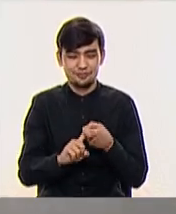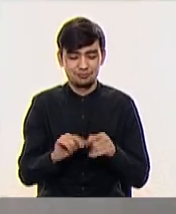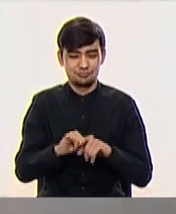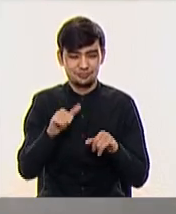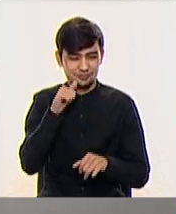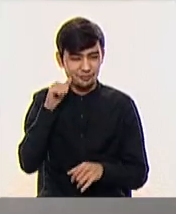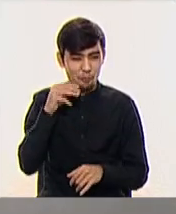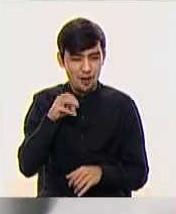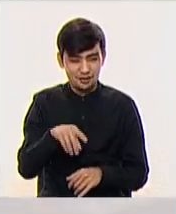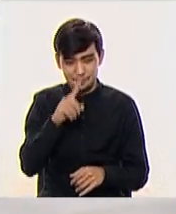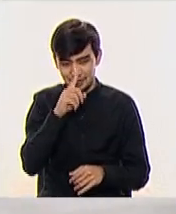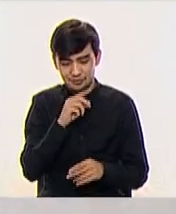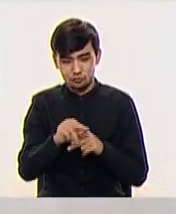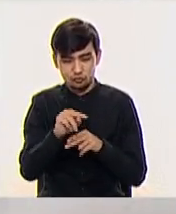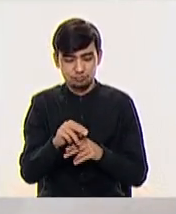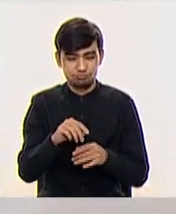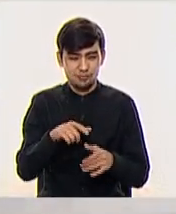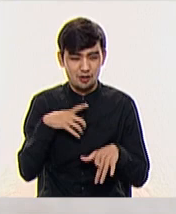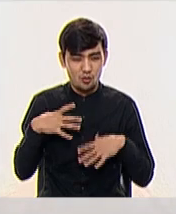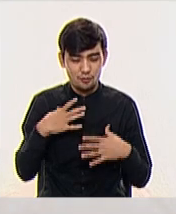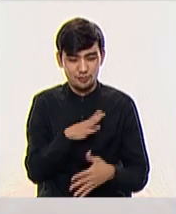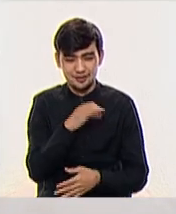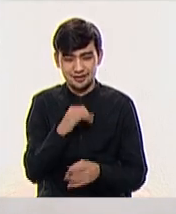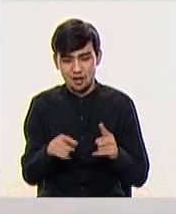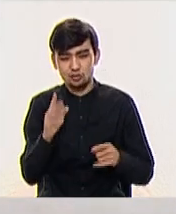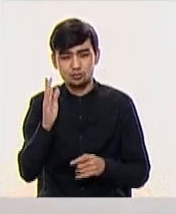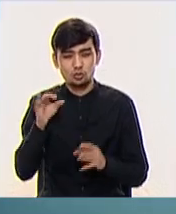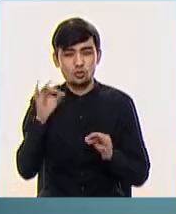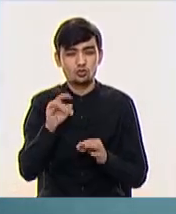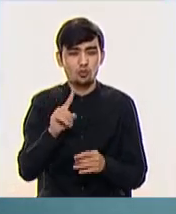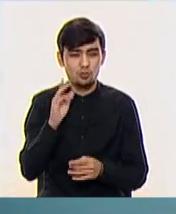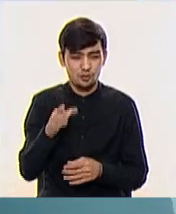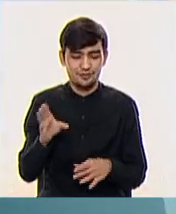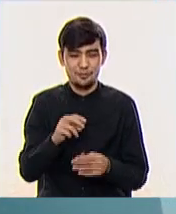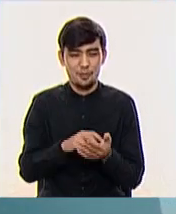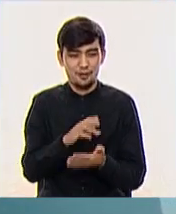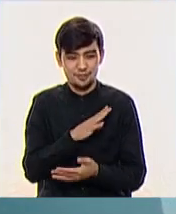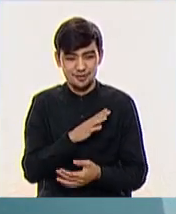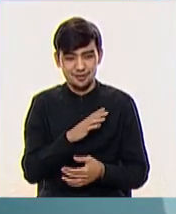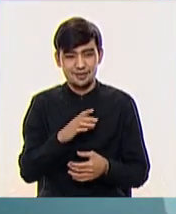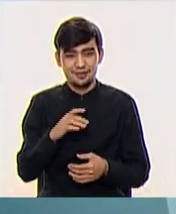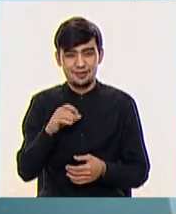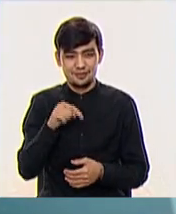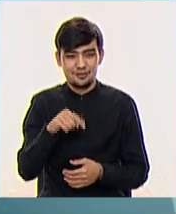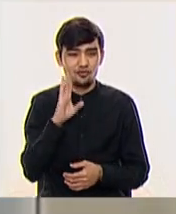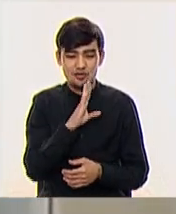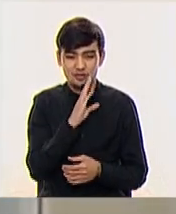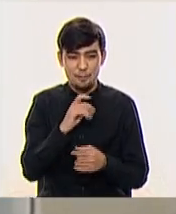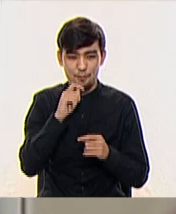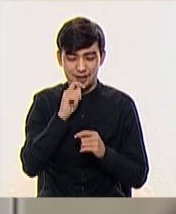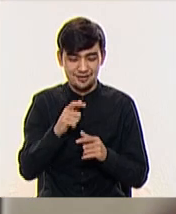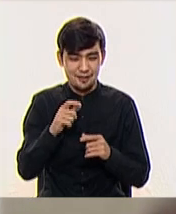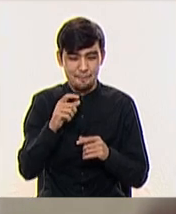былтыр наурыздың басынан бастап дайындапты. Сондықтан болар бойларын алда не болады деген қорқыныш билеген ақалатты нәзік жандар былтырға әйелдер